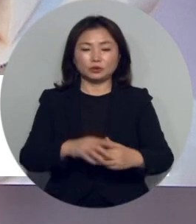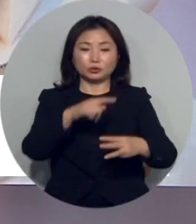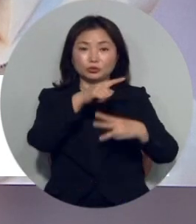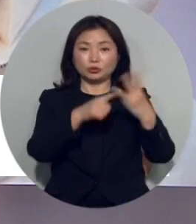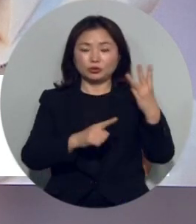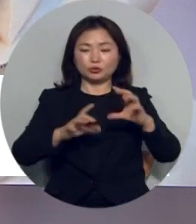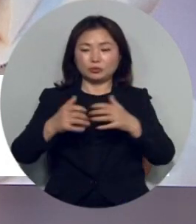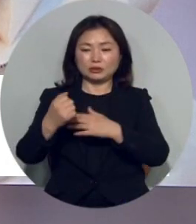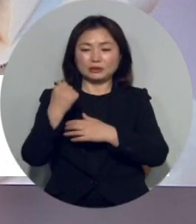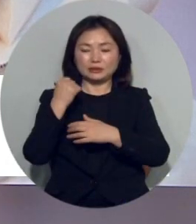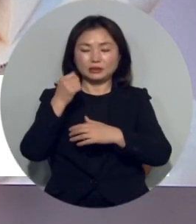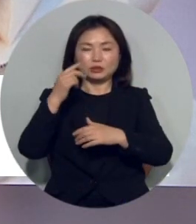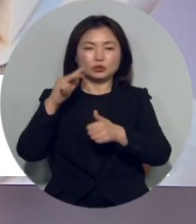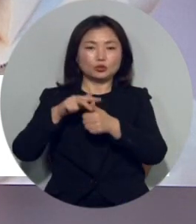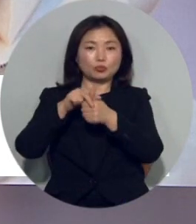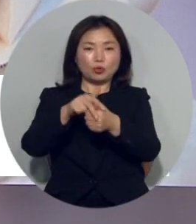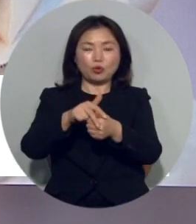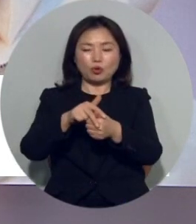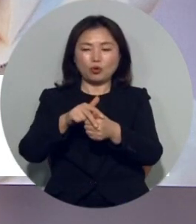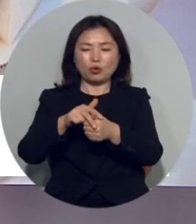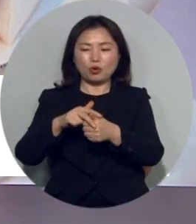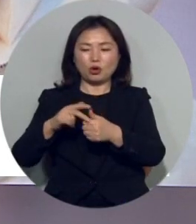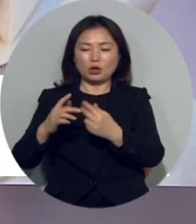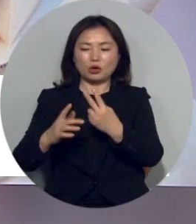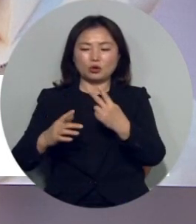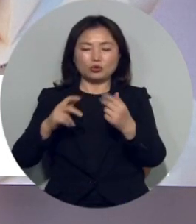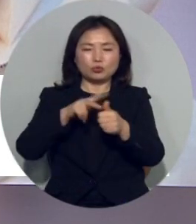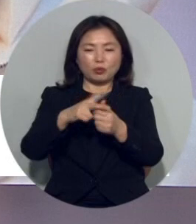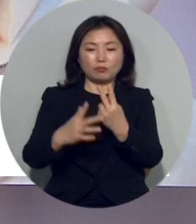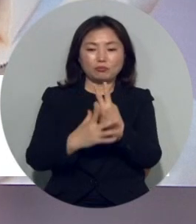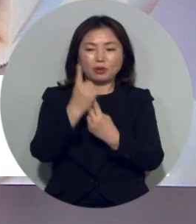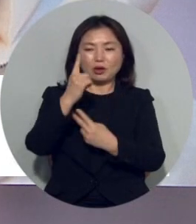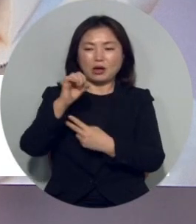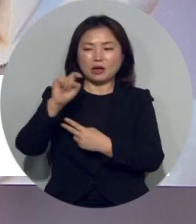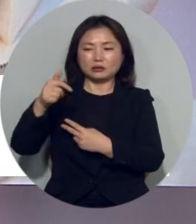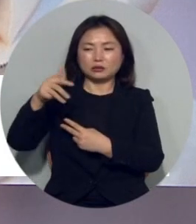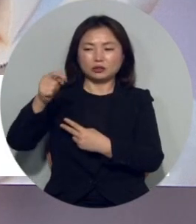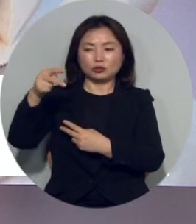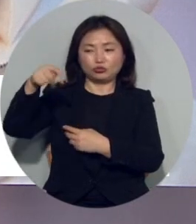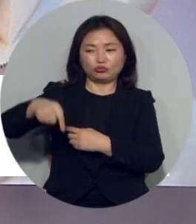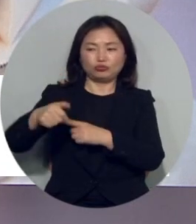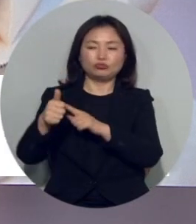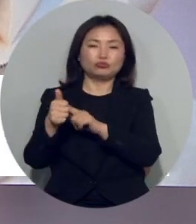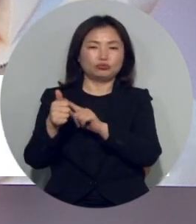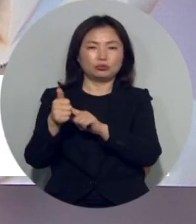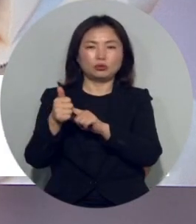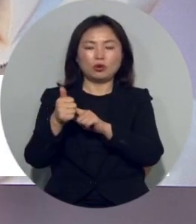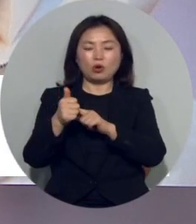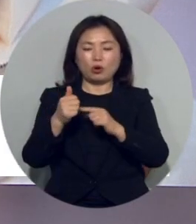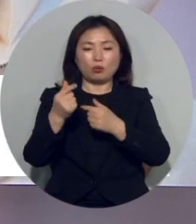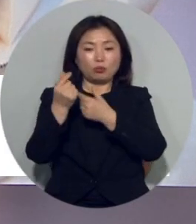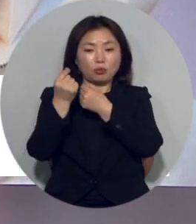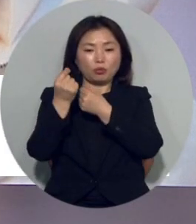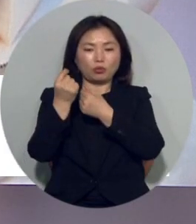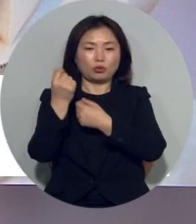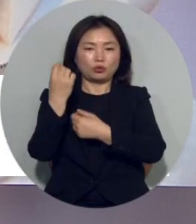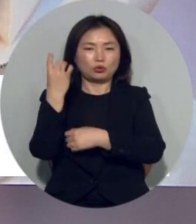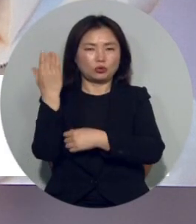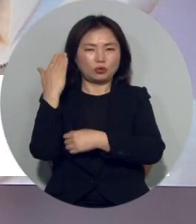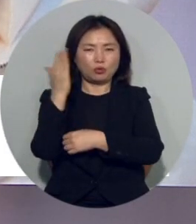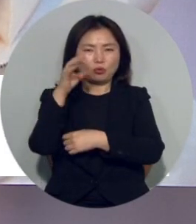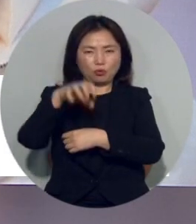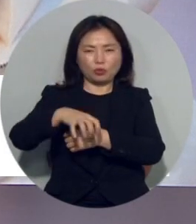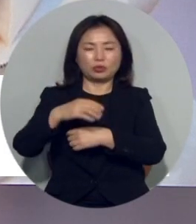윤석열 국민의힘 대선 후보와 단일화하고 대선 후보에서 사퇴한 안철수 국민의당 대표가 오늘 보수 성지로 불리는 대구를